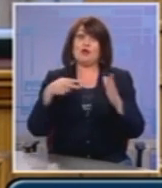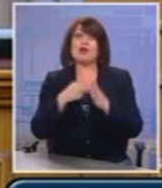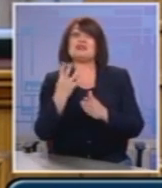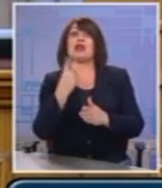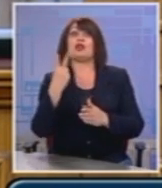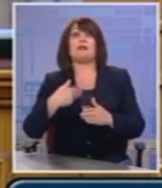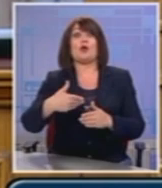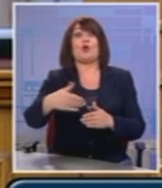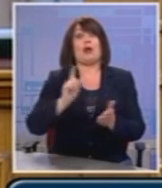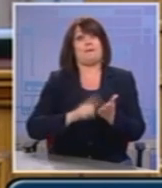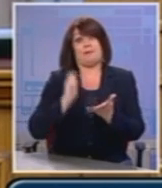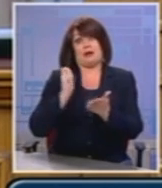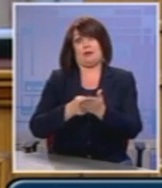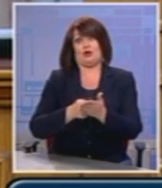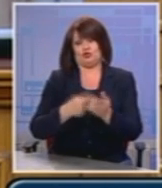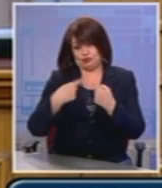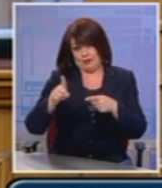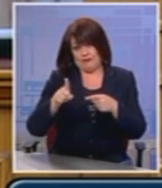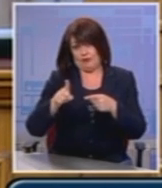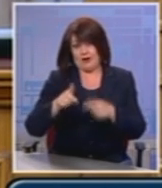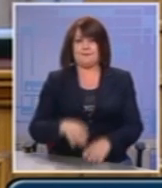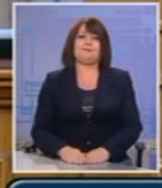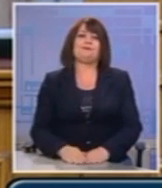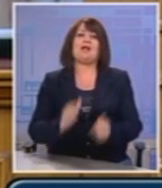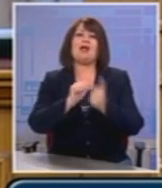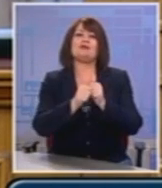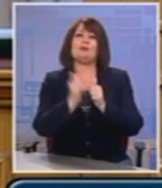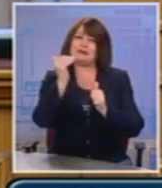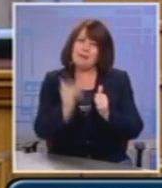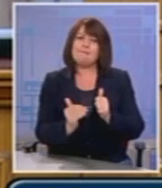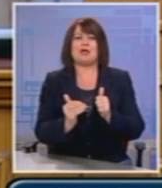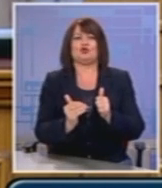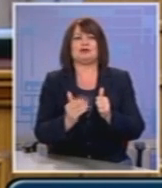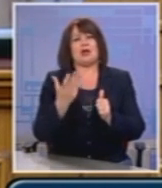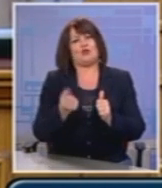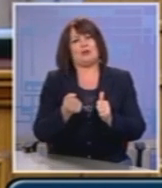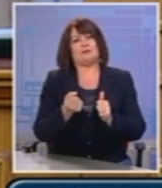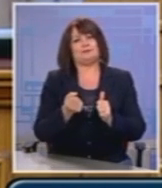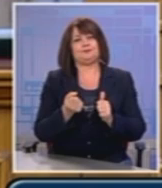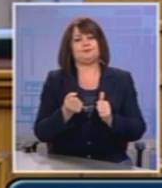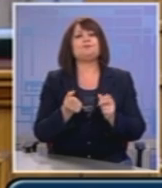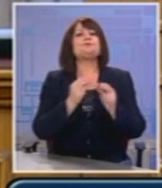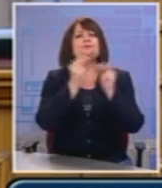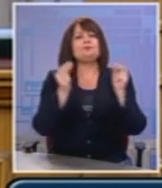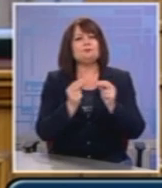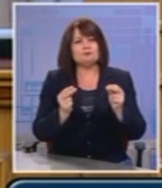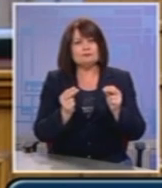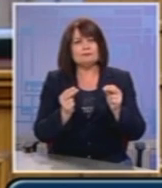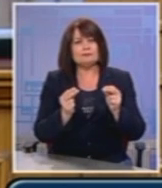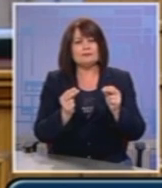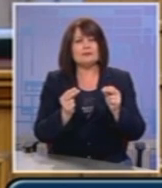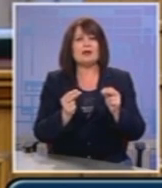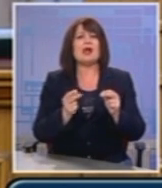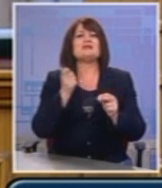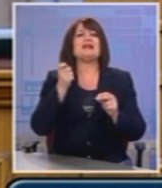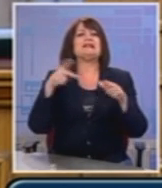2042 αυτόματα λοιπόν είχαμε νέα μείωση η νέα αυτή μείωση οδήγησε πλέον όλα τα αποθεματικά